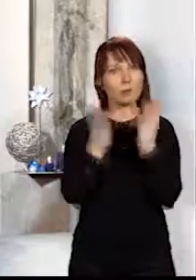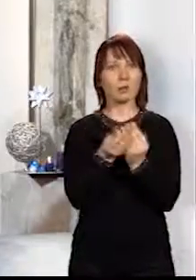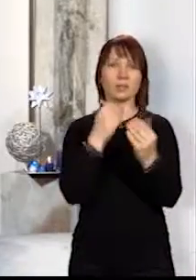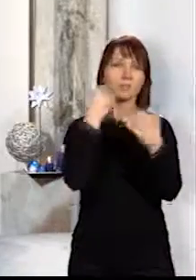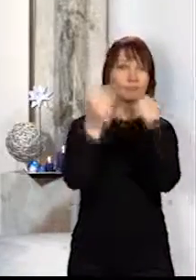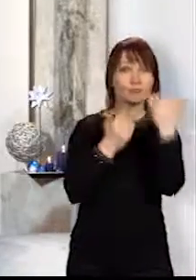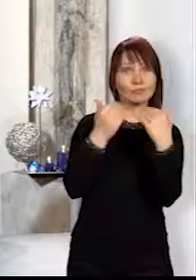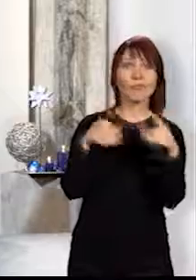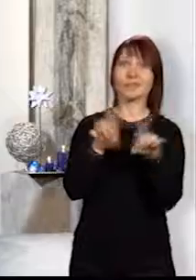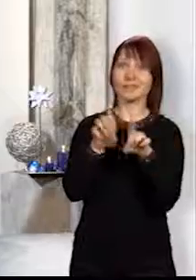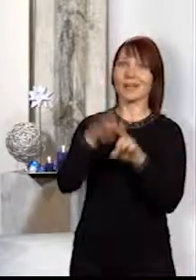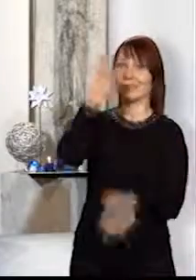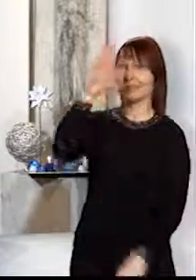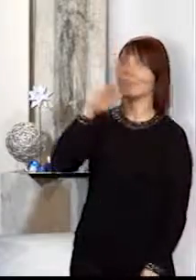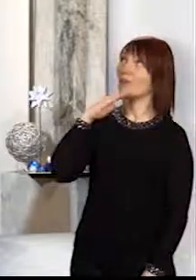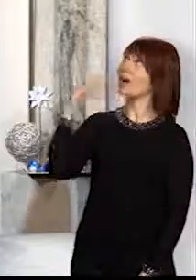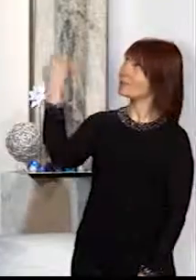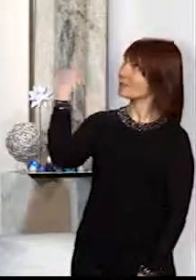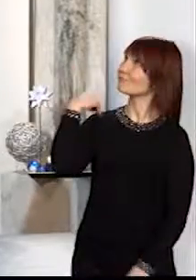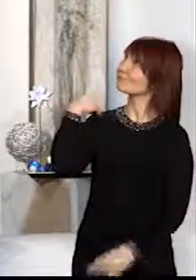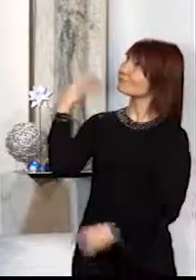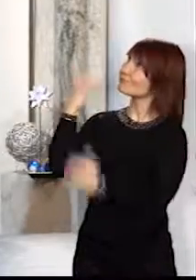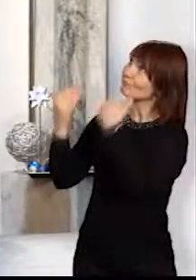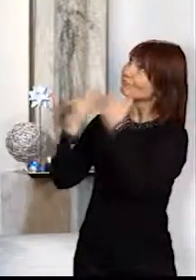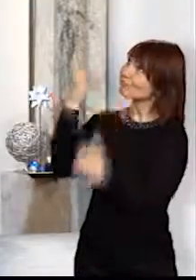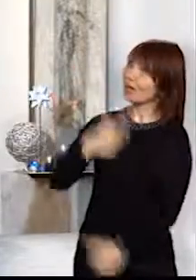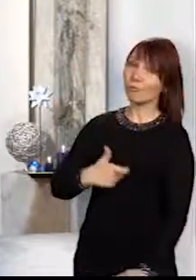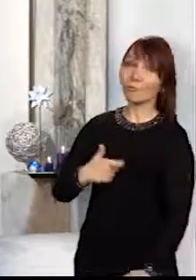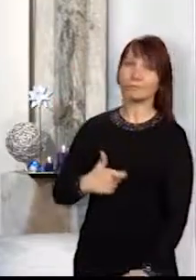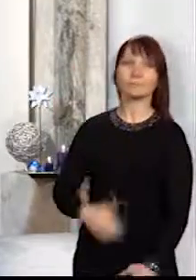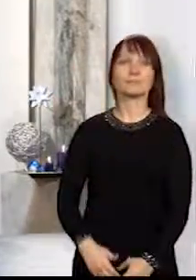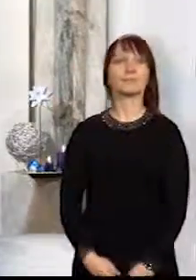Darum, was ich rede, das rede ich so, wie es mir der Vater gesagt hat.